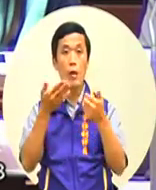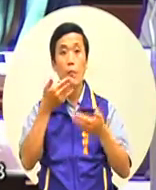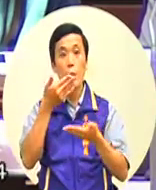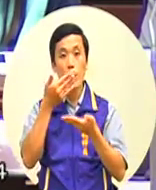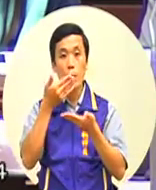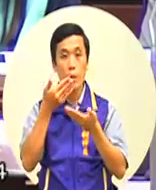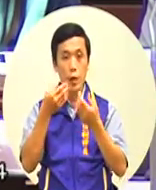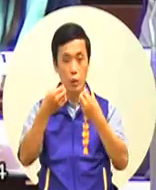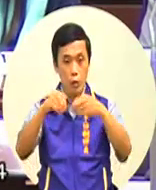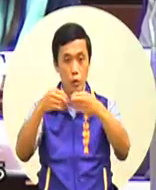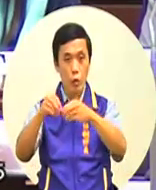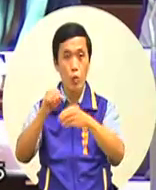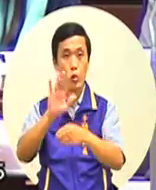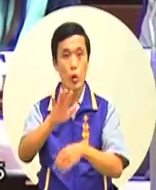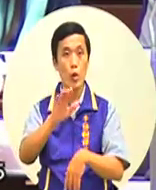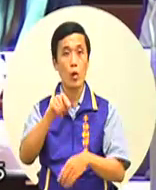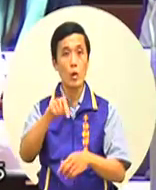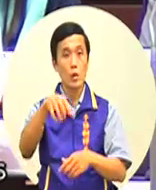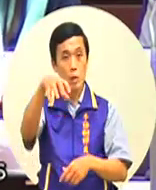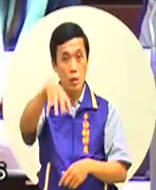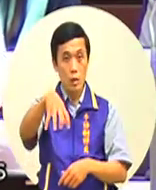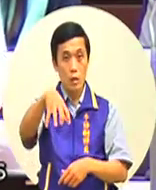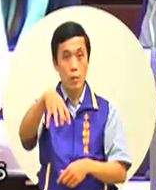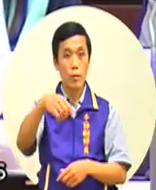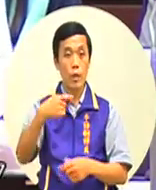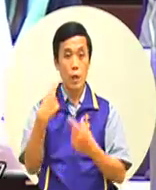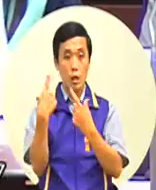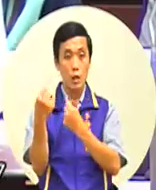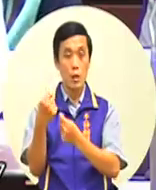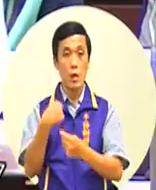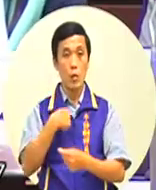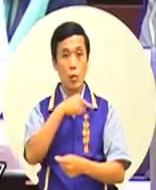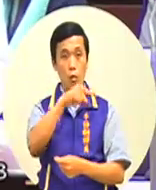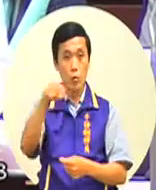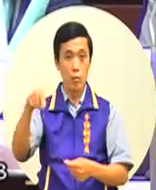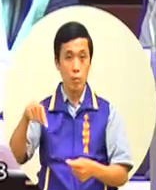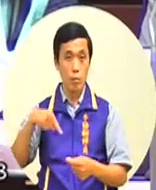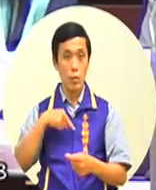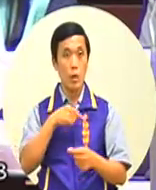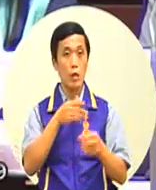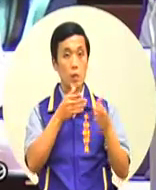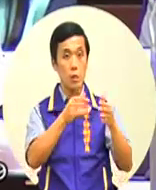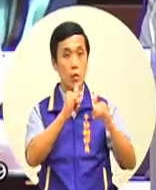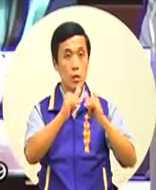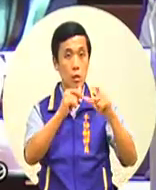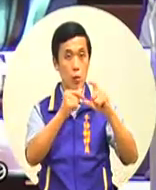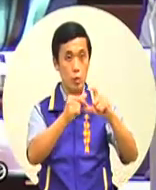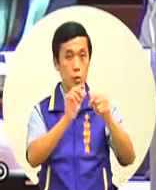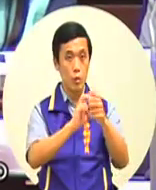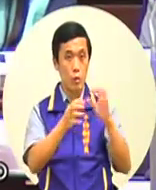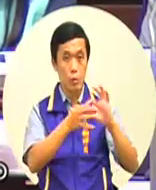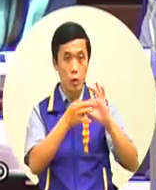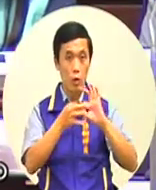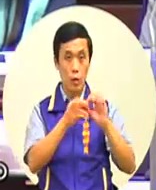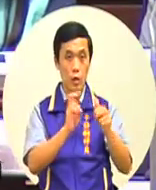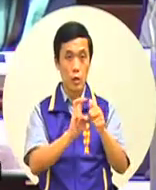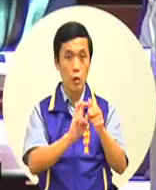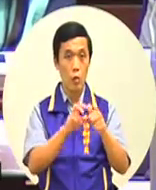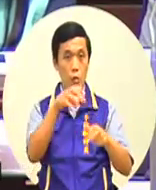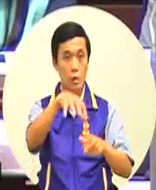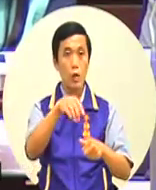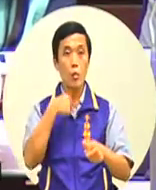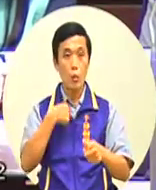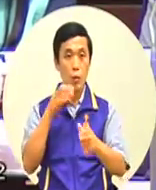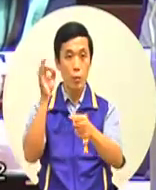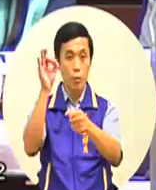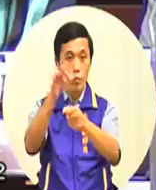餐的服务。那这个定点因为按照我们协助 的社区关怀照顾据点里面，这个也是我们补助的单